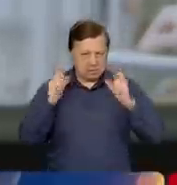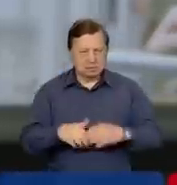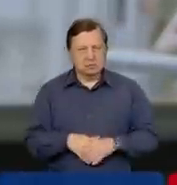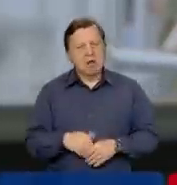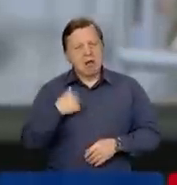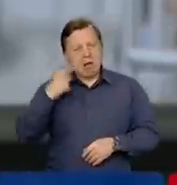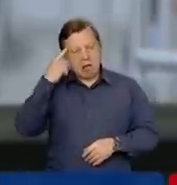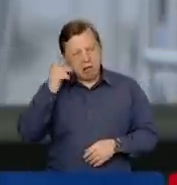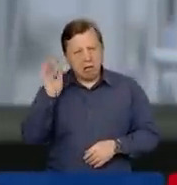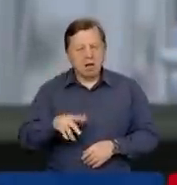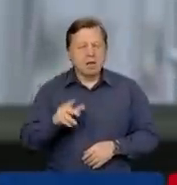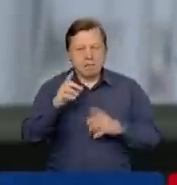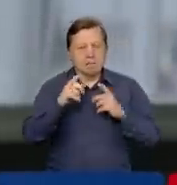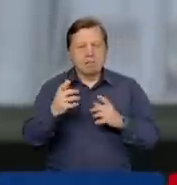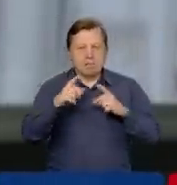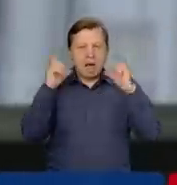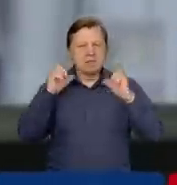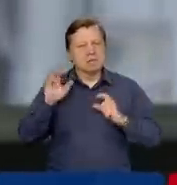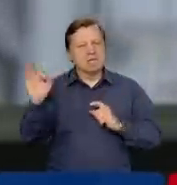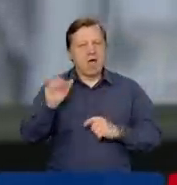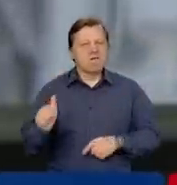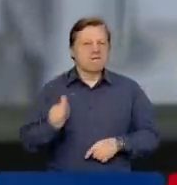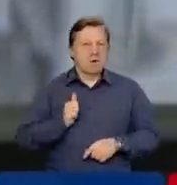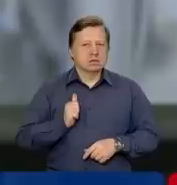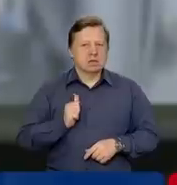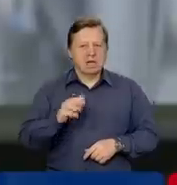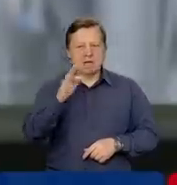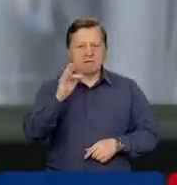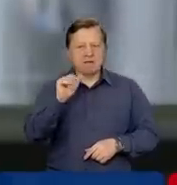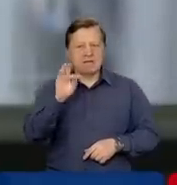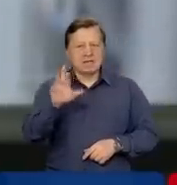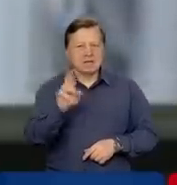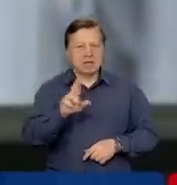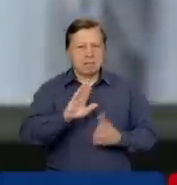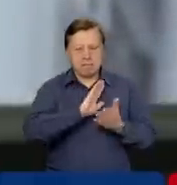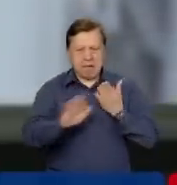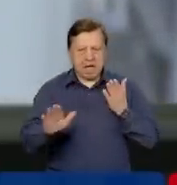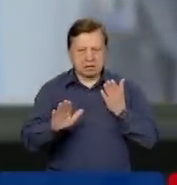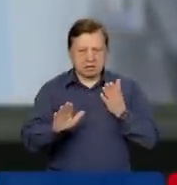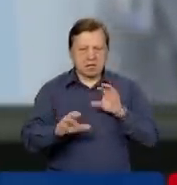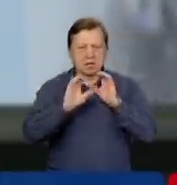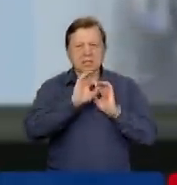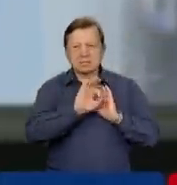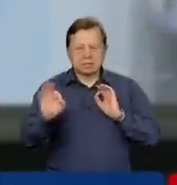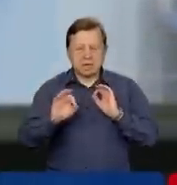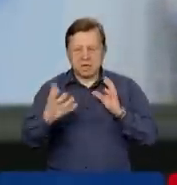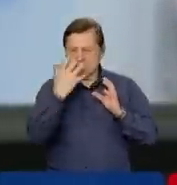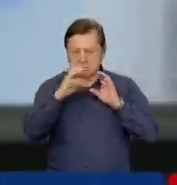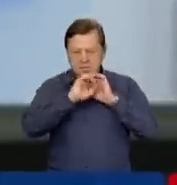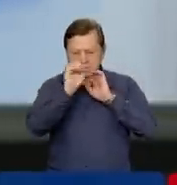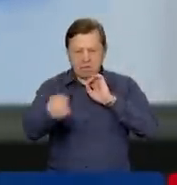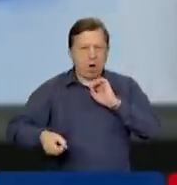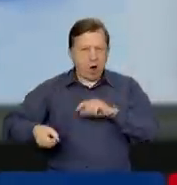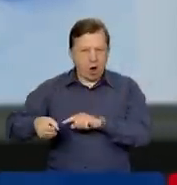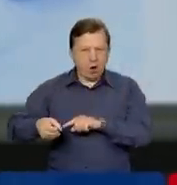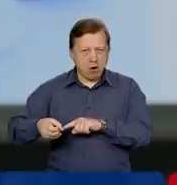założyć maskę wojskową? Bez filtru, tylko z tym wężem, a na końcu tego